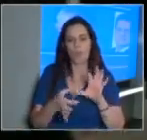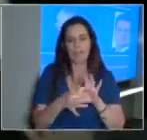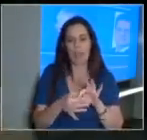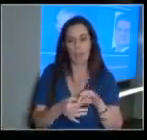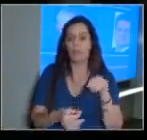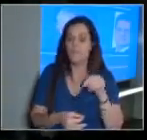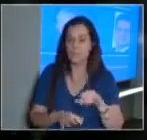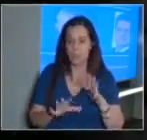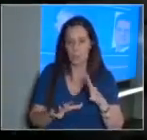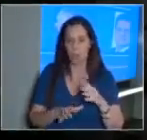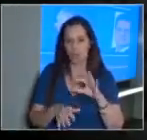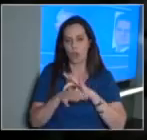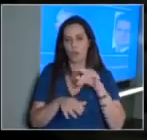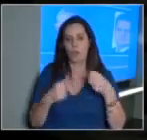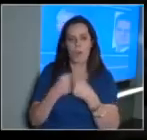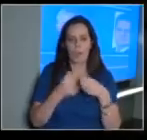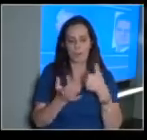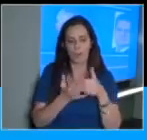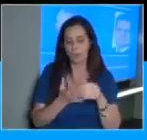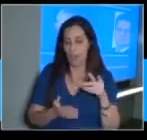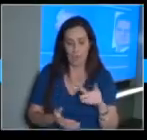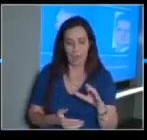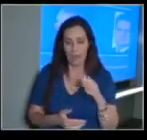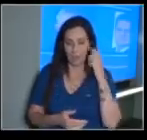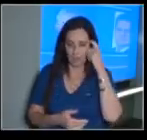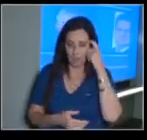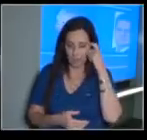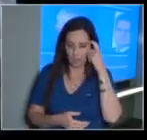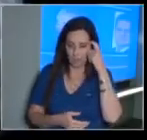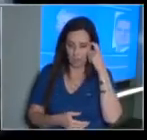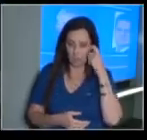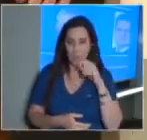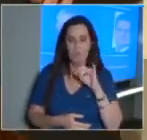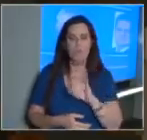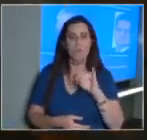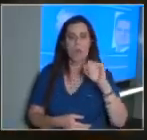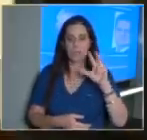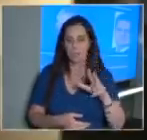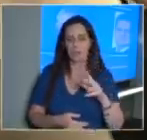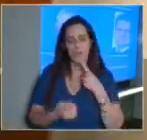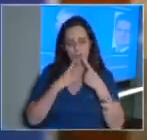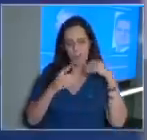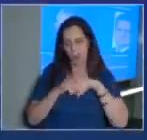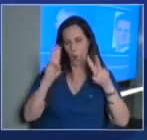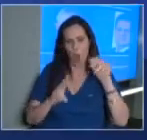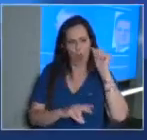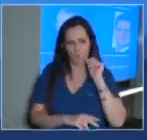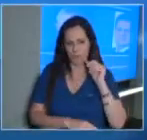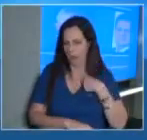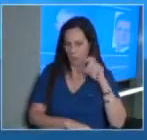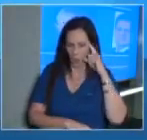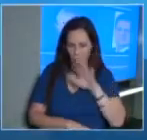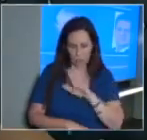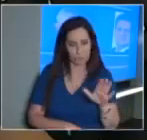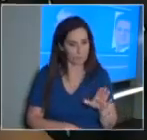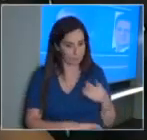להתחבר, וזה מה שיוביל אותנו במאבק בהמשך. ואם יועז צביקה ננהל את הדיון שלנו בתוך כחול לבן, אני לא מודאג